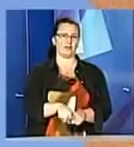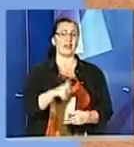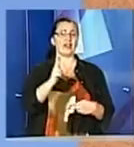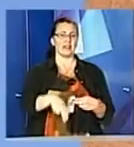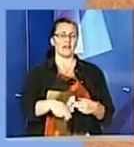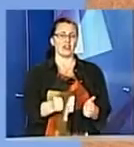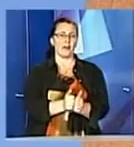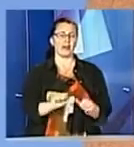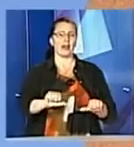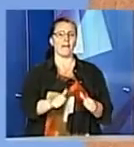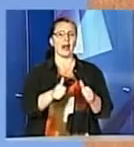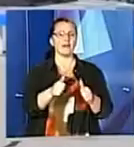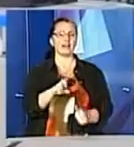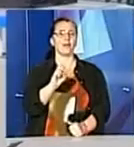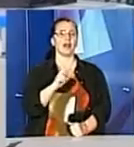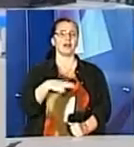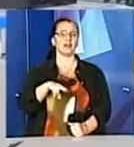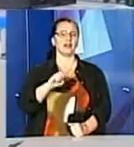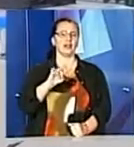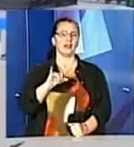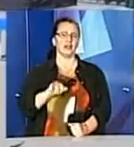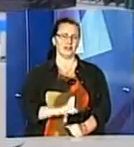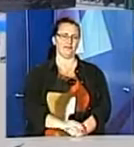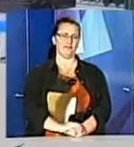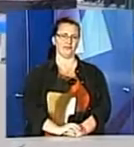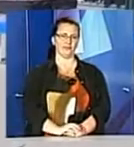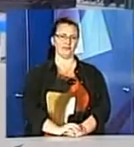біля пам'ятника Степану Бандері.